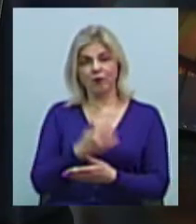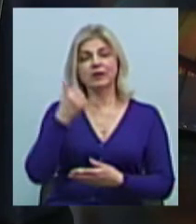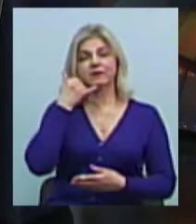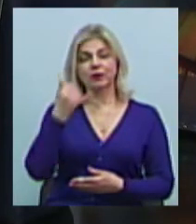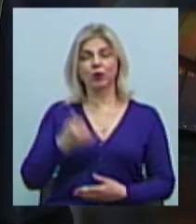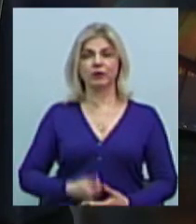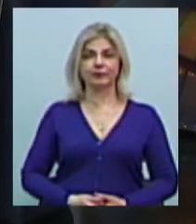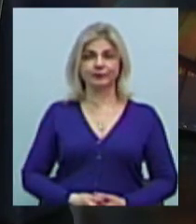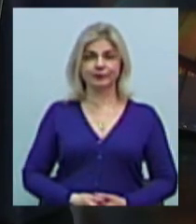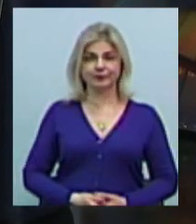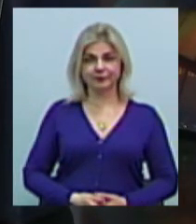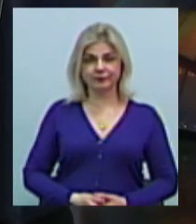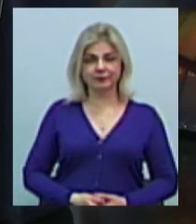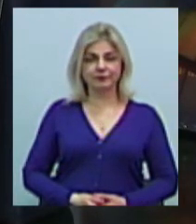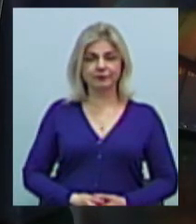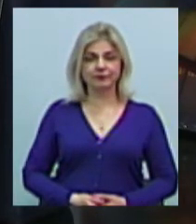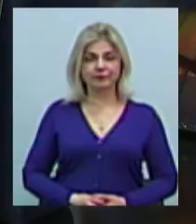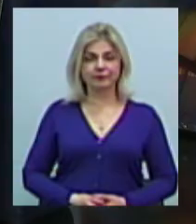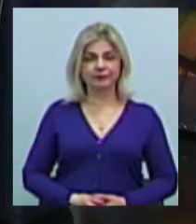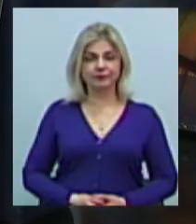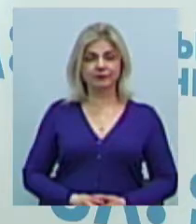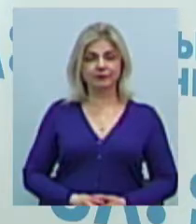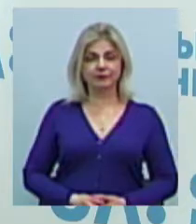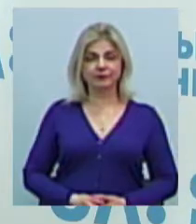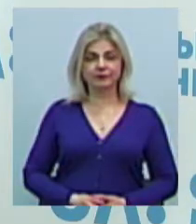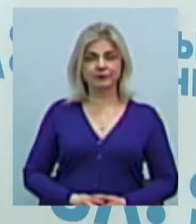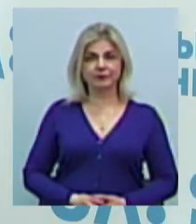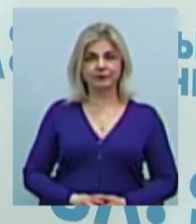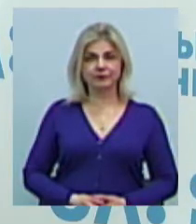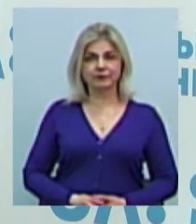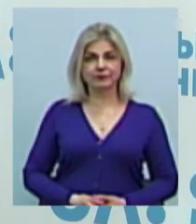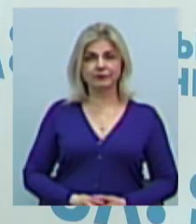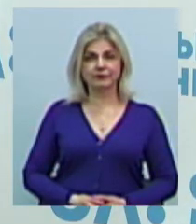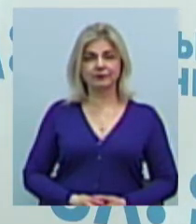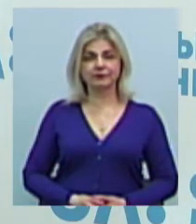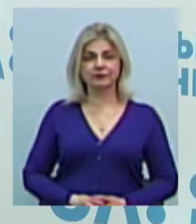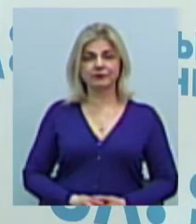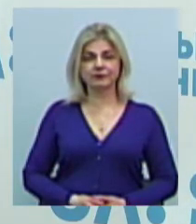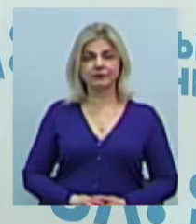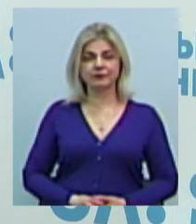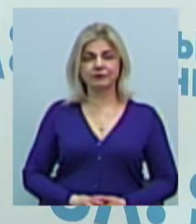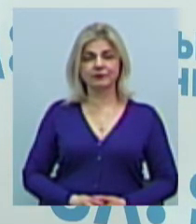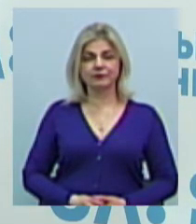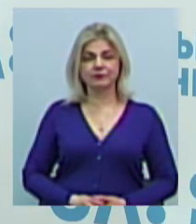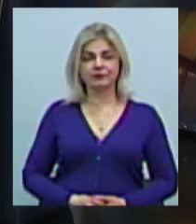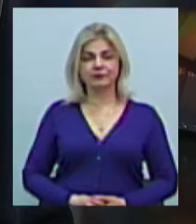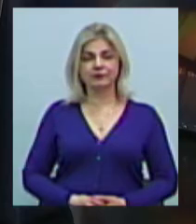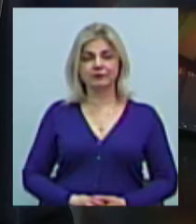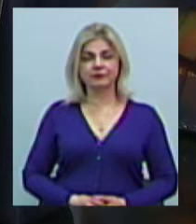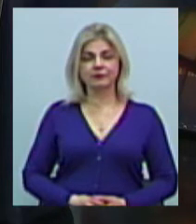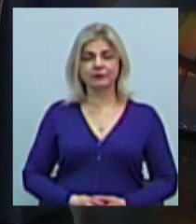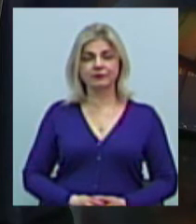вечір. Будь ласка, ми вас слухаємо. Алло? Добрий вечір. Ні, алло. Да. Добре. Алло. Алло.